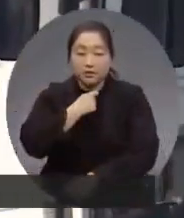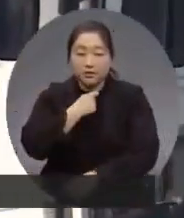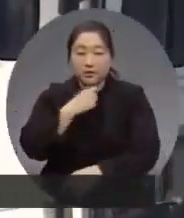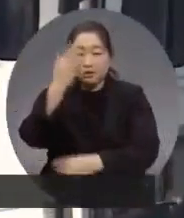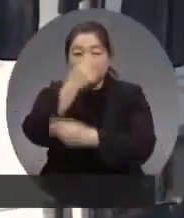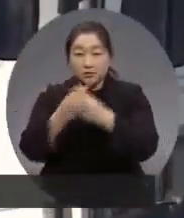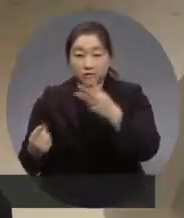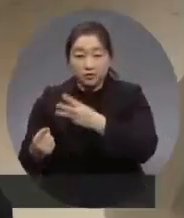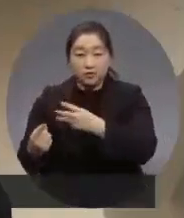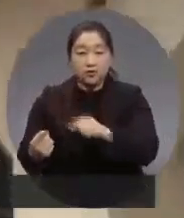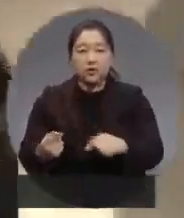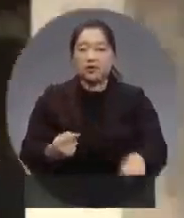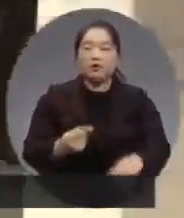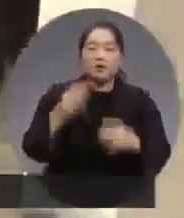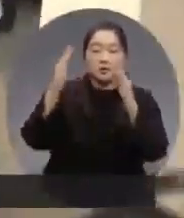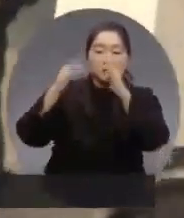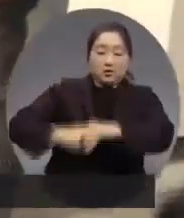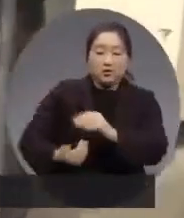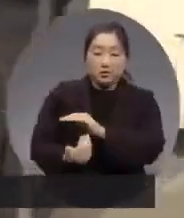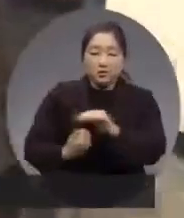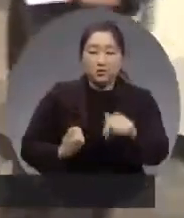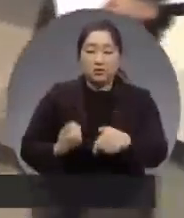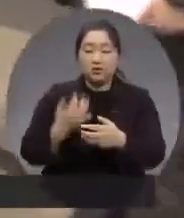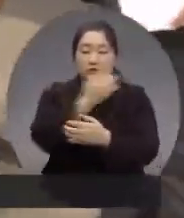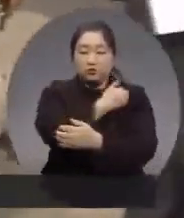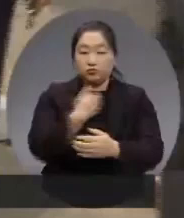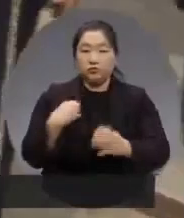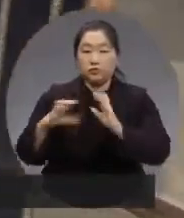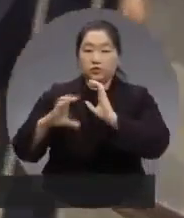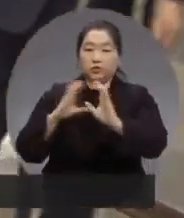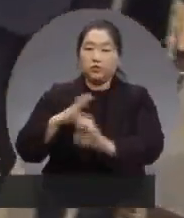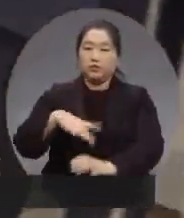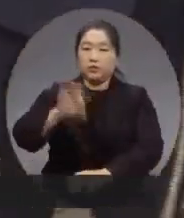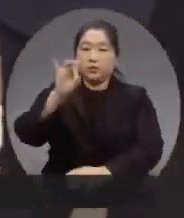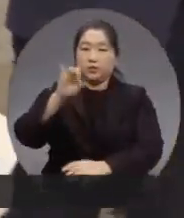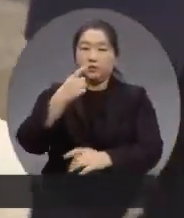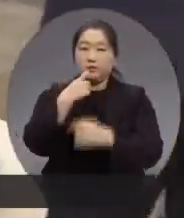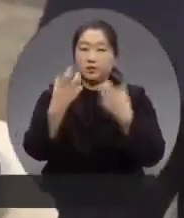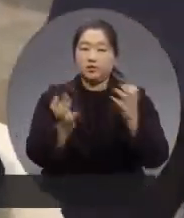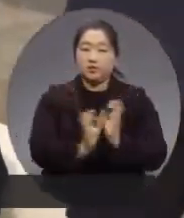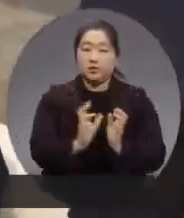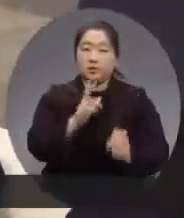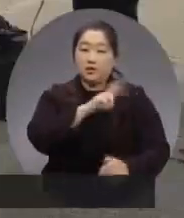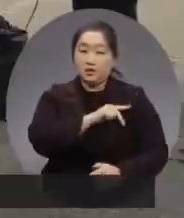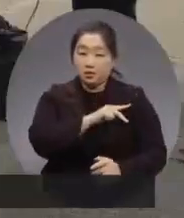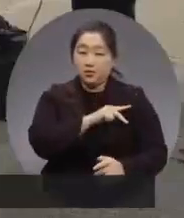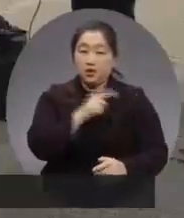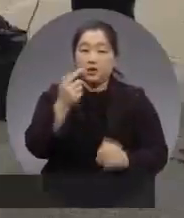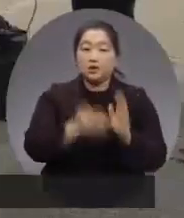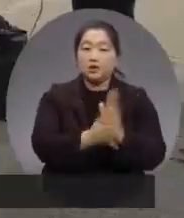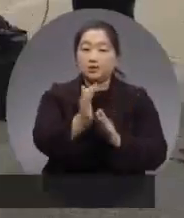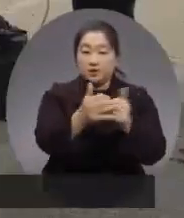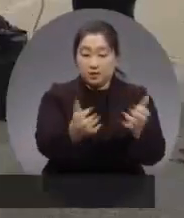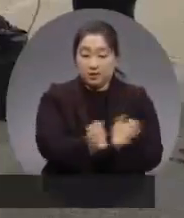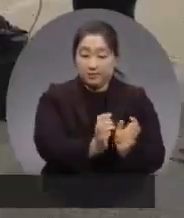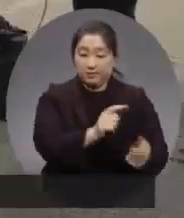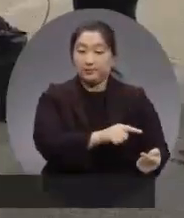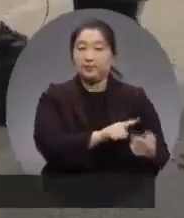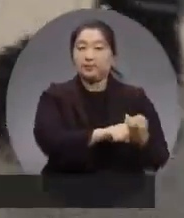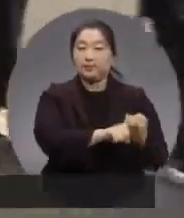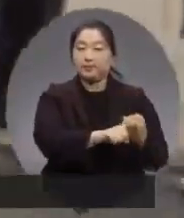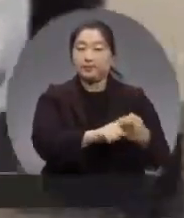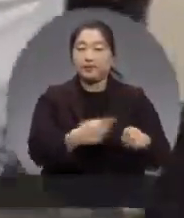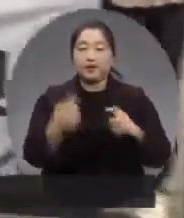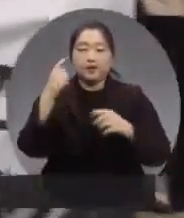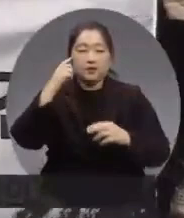철거하겠다는 청주시와 철거에 앞서 충분한 소통이 먼저라는 민주당 시의원들과 시민사회단체.